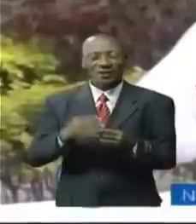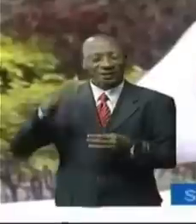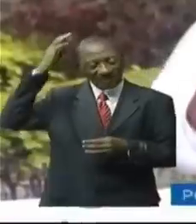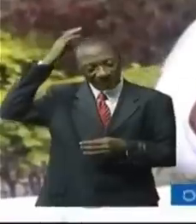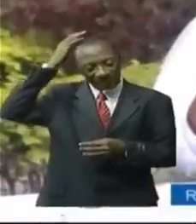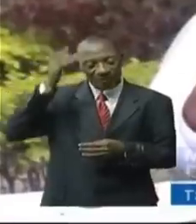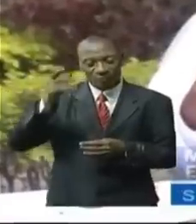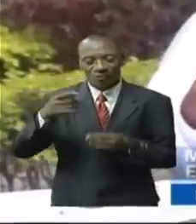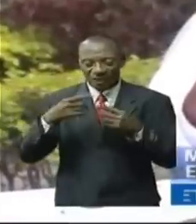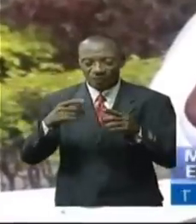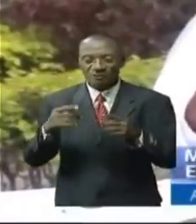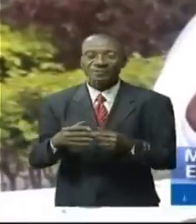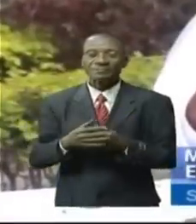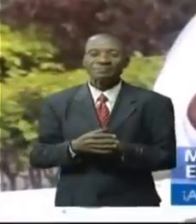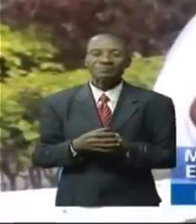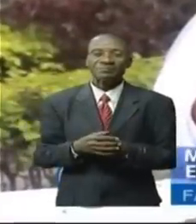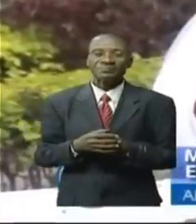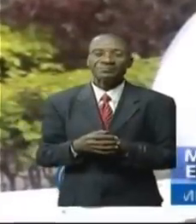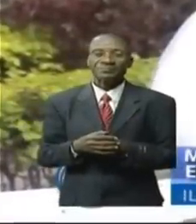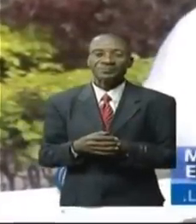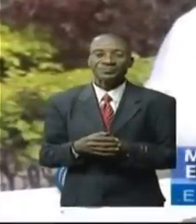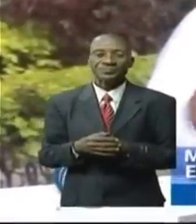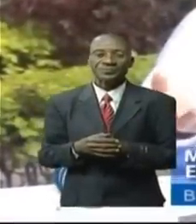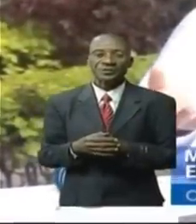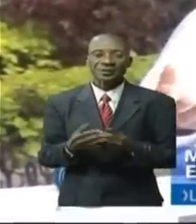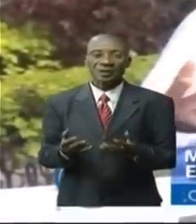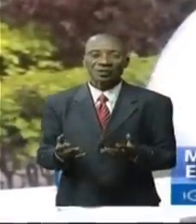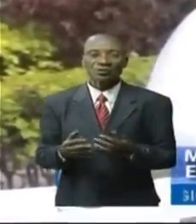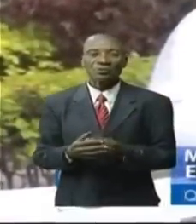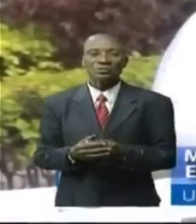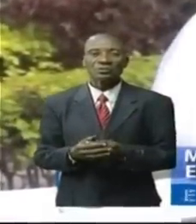discernement. Et concrètement, pour moi, ça veut dire quoi? Nous devons d'abord